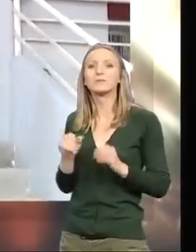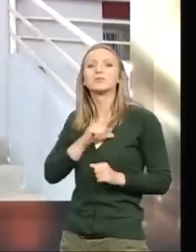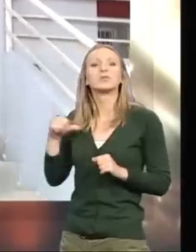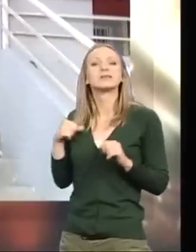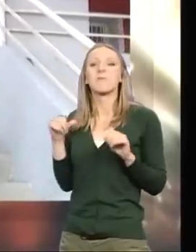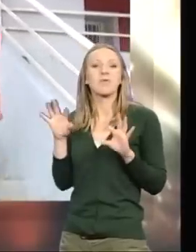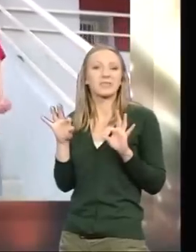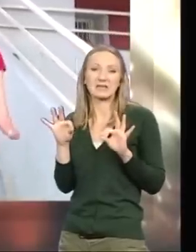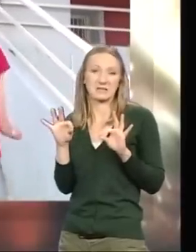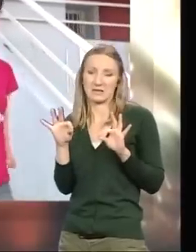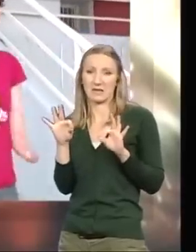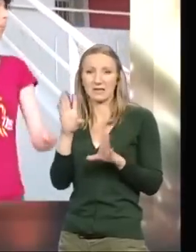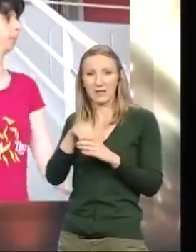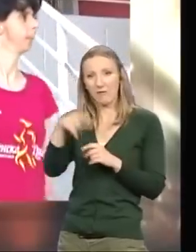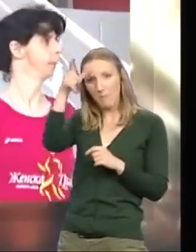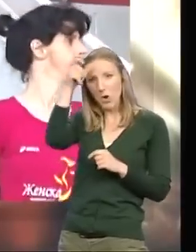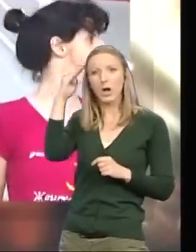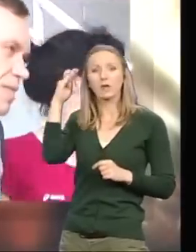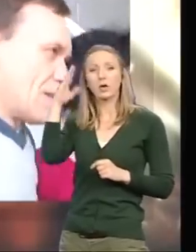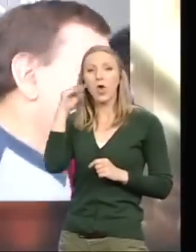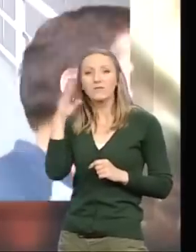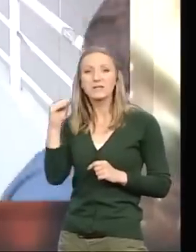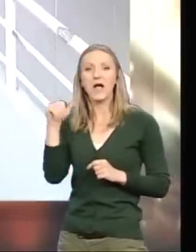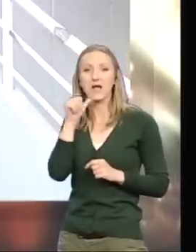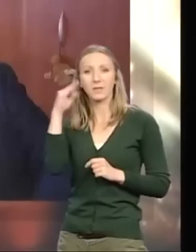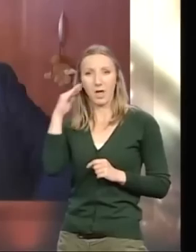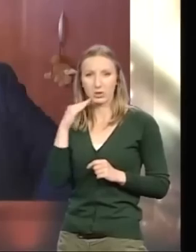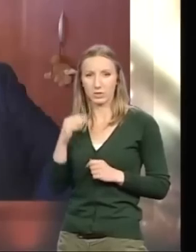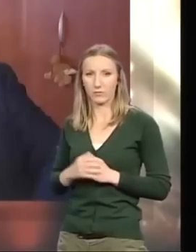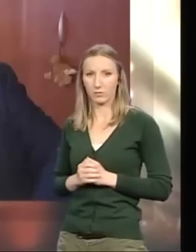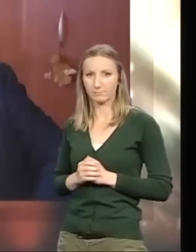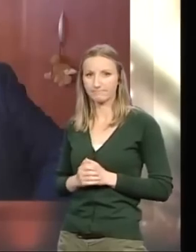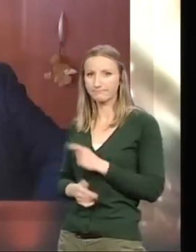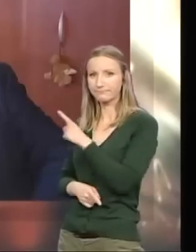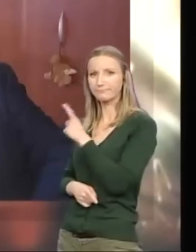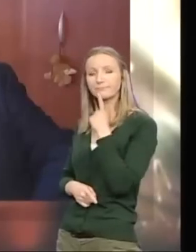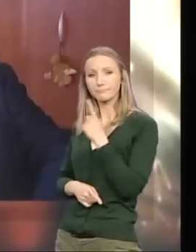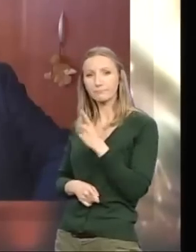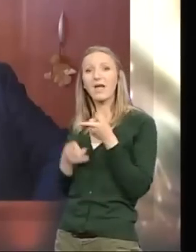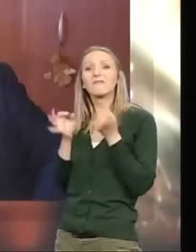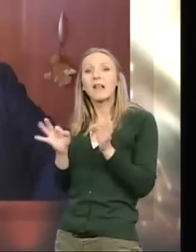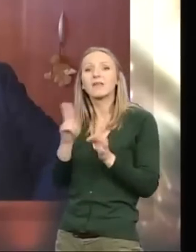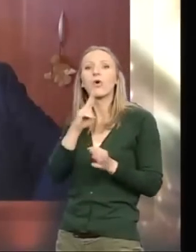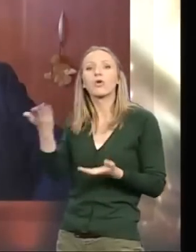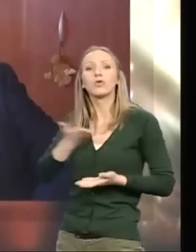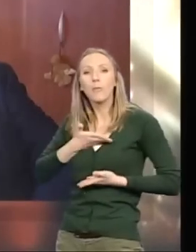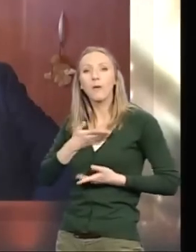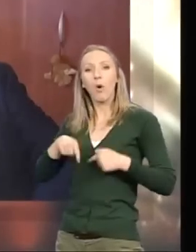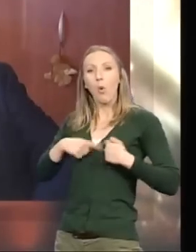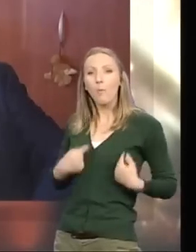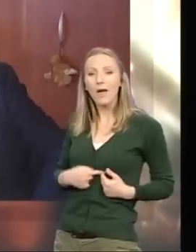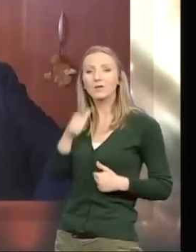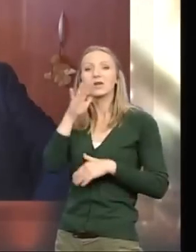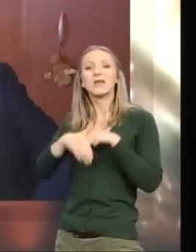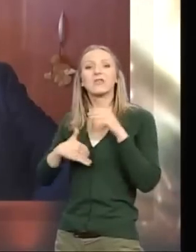desetak stanova. U Beogradu, Novom Sadu i Pančevu. Kvalitet koji se tu dobija, humanost, zadovoljstvo